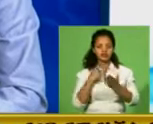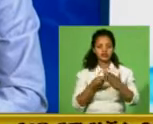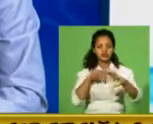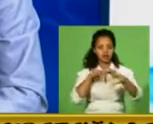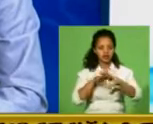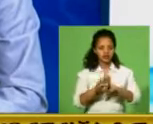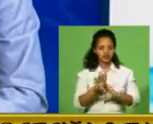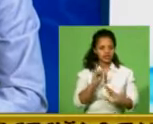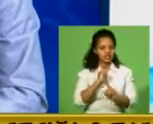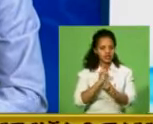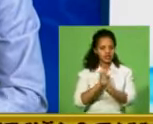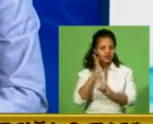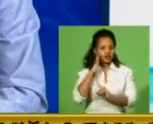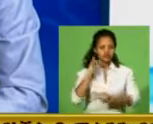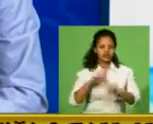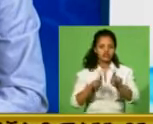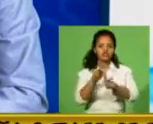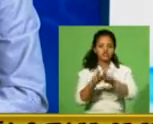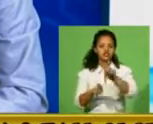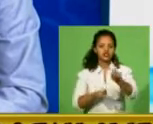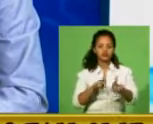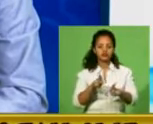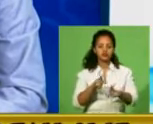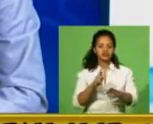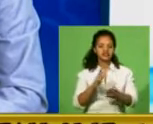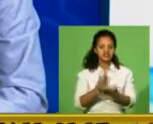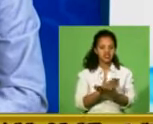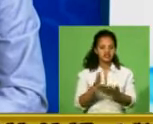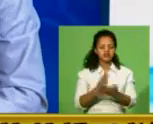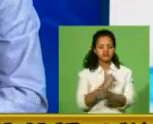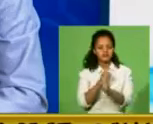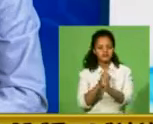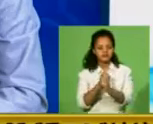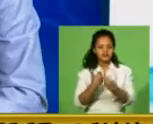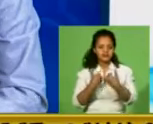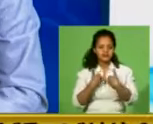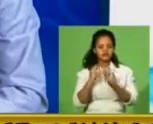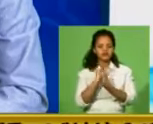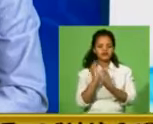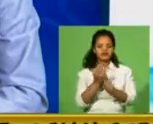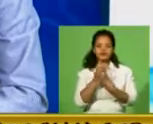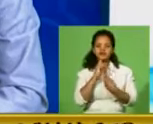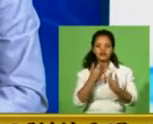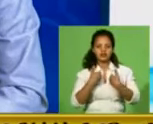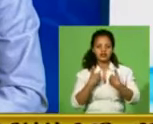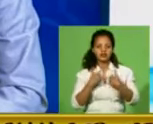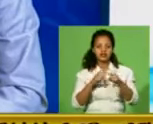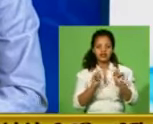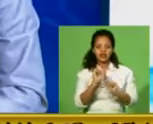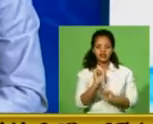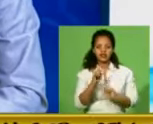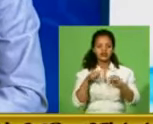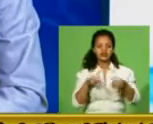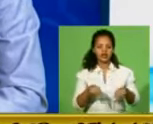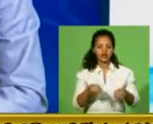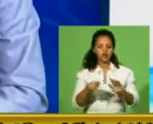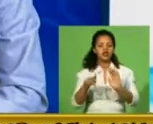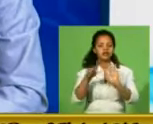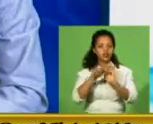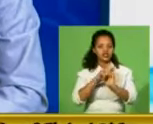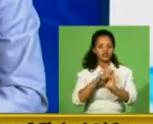መግባታቸውን እርግጠኛ መሆን አልተቻለም። ህዝቡም እየተሳተፈ እየሰራ ያለበት ሁኔታ ነው ያለው። ግን አንደኛው የዛሬው ፖዚቲቭ